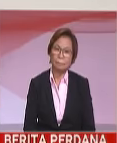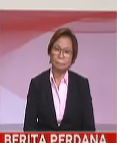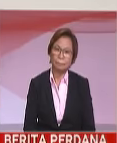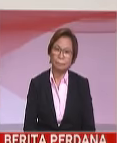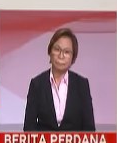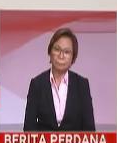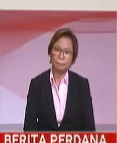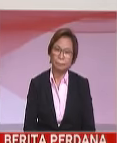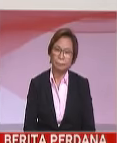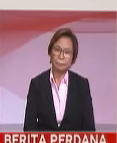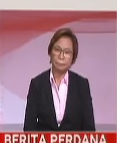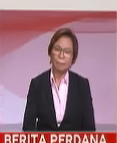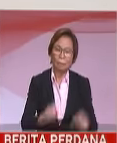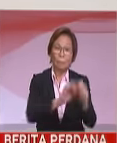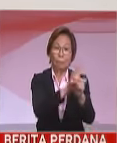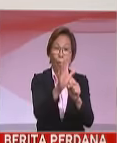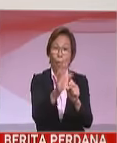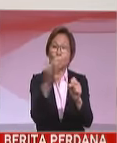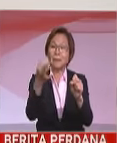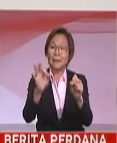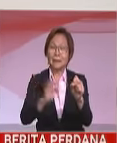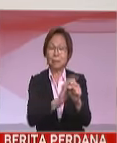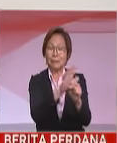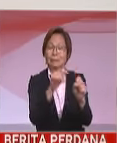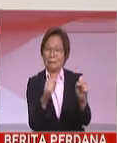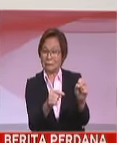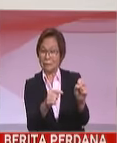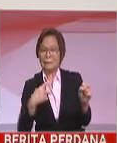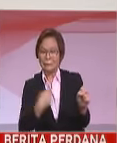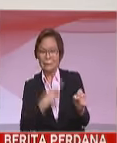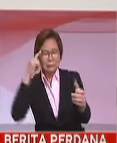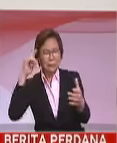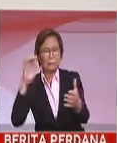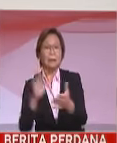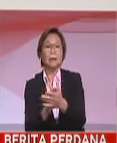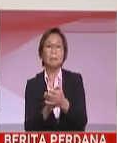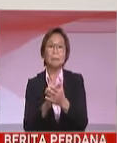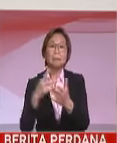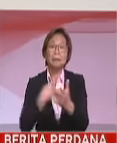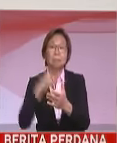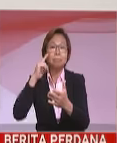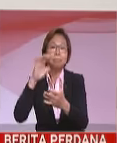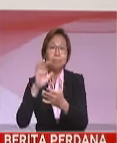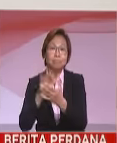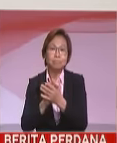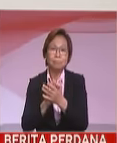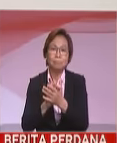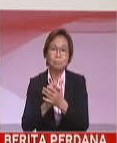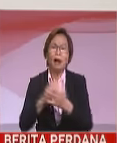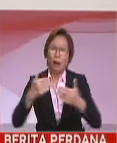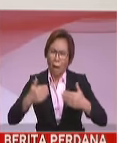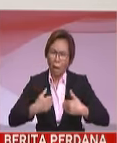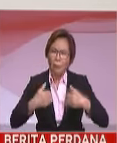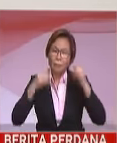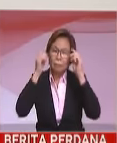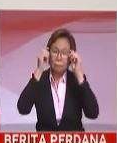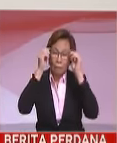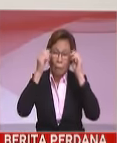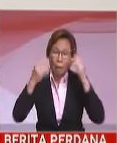Di dalam pandemik 19 ini, kita yakin bahawa mereka ada